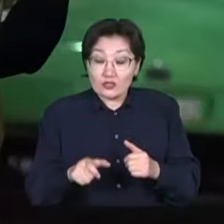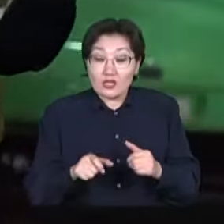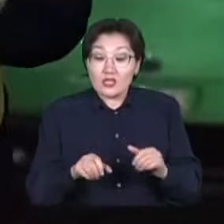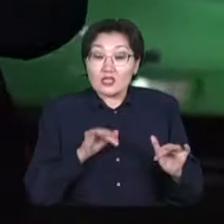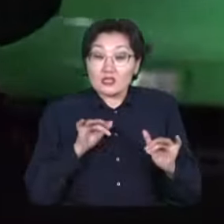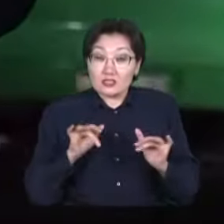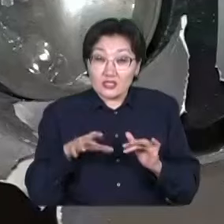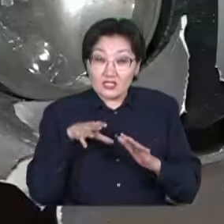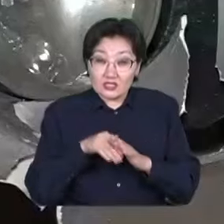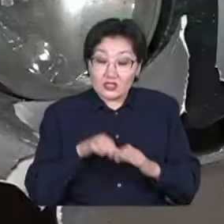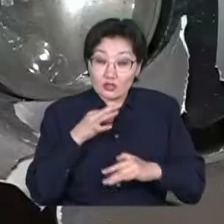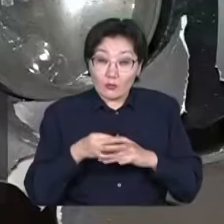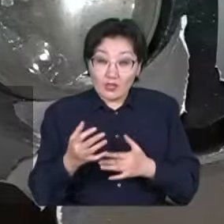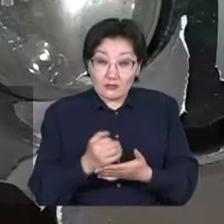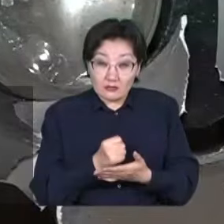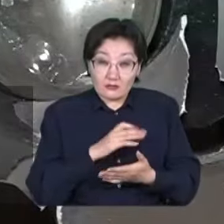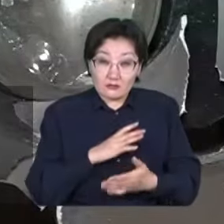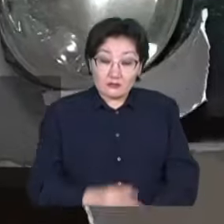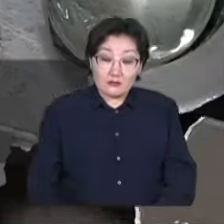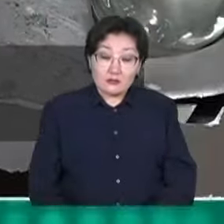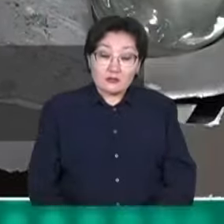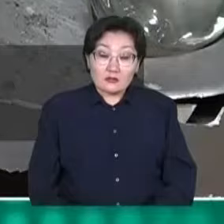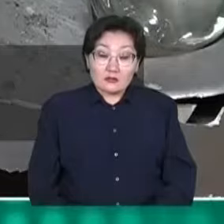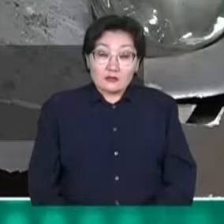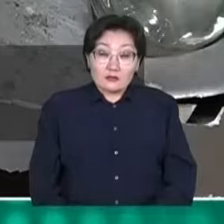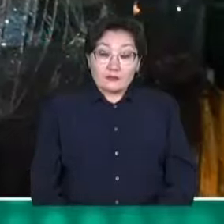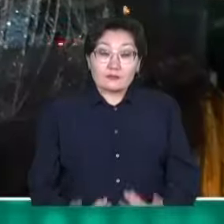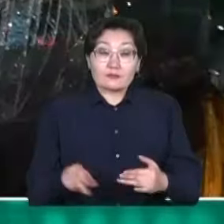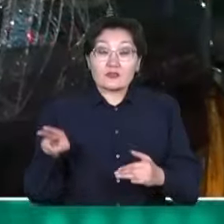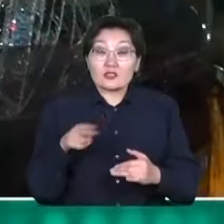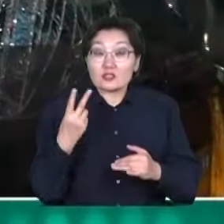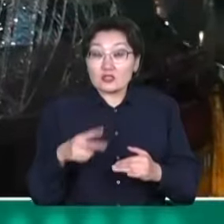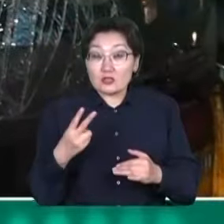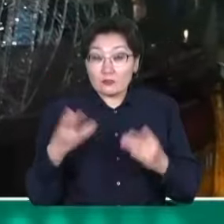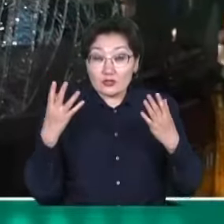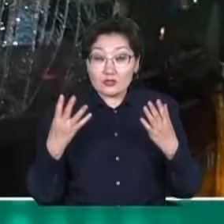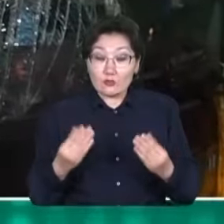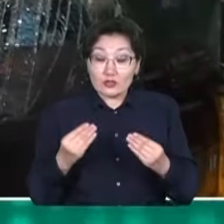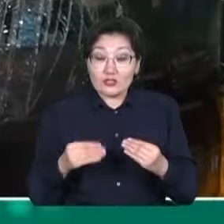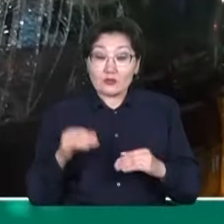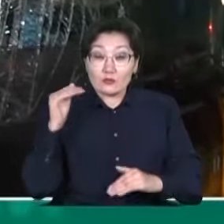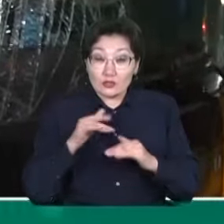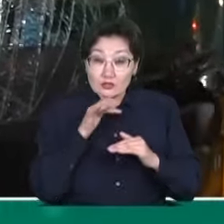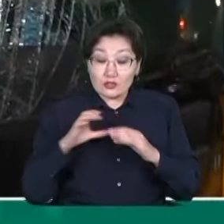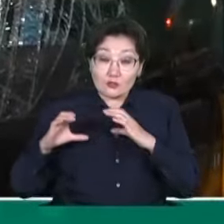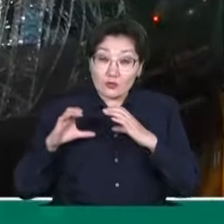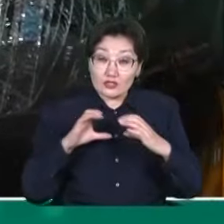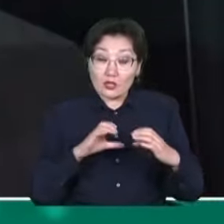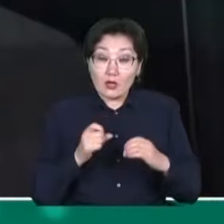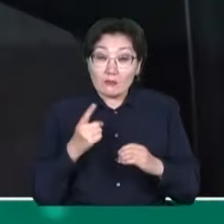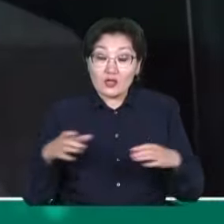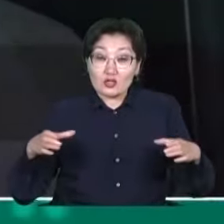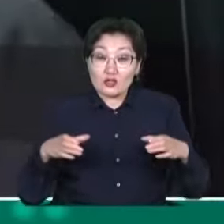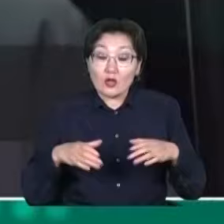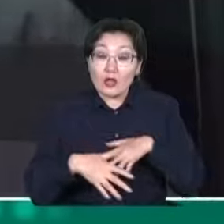аясында жауап алынды. Еске салсақ, желтоқсанның 22-сі кешкі уақытта қоғамдық көлік бір топ